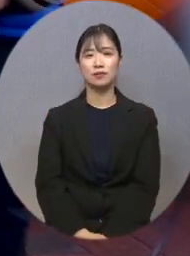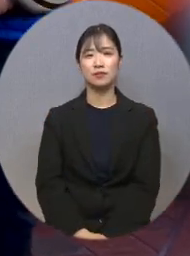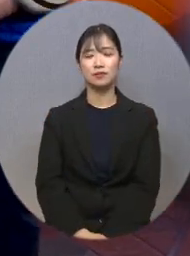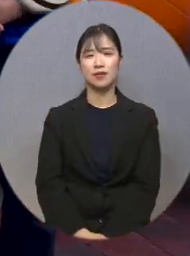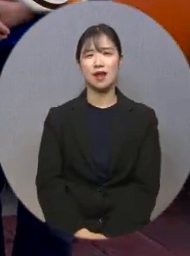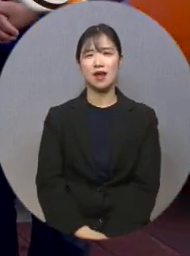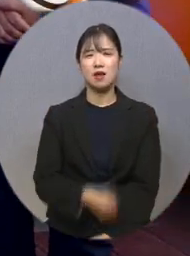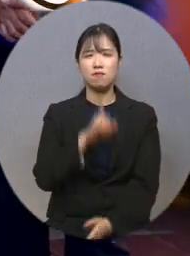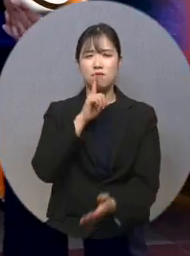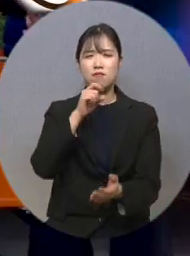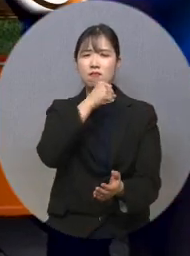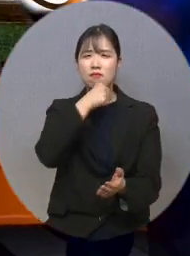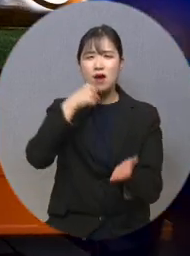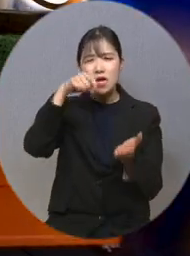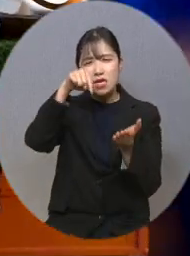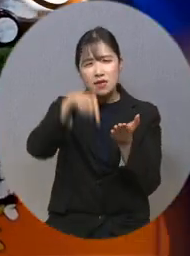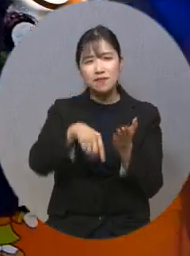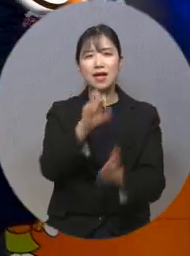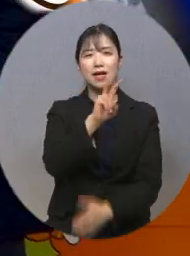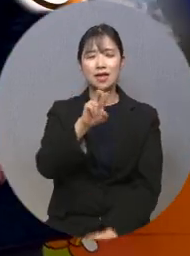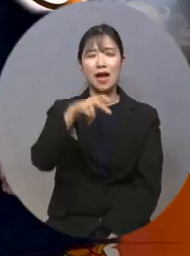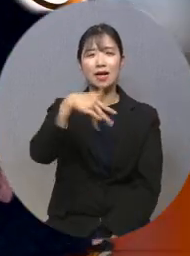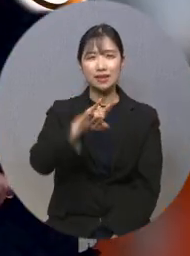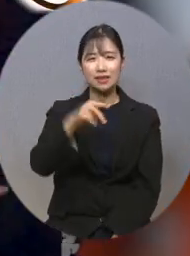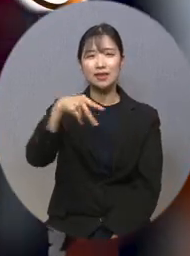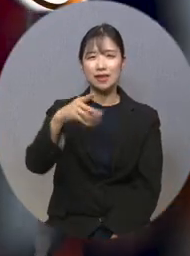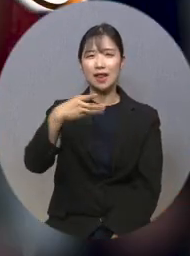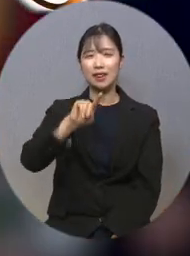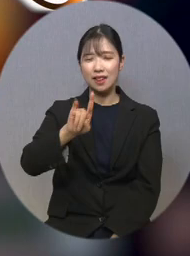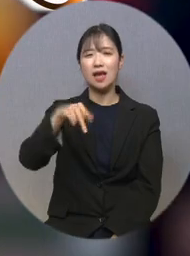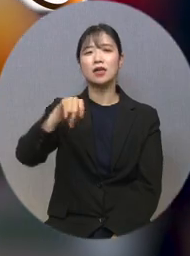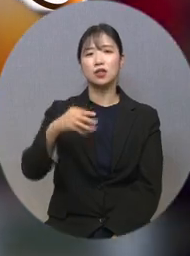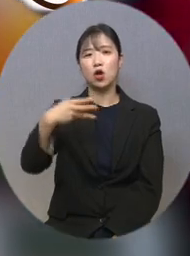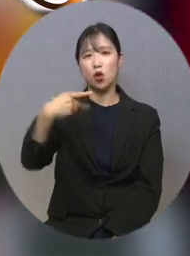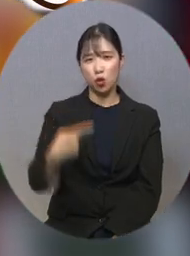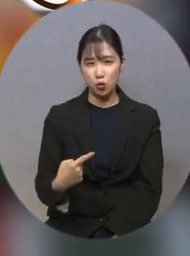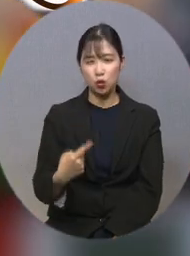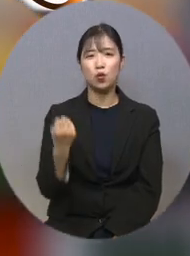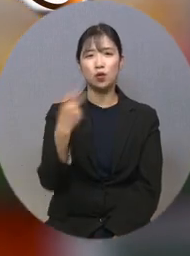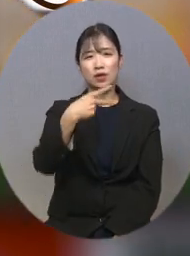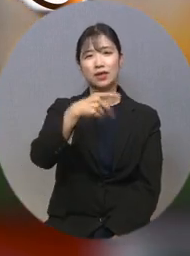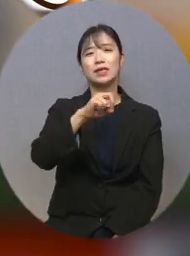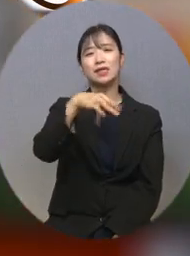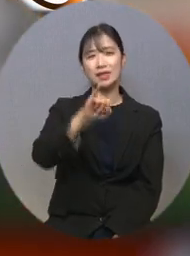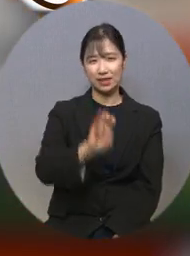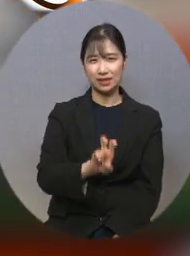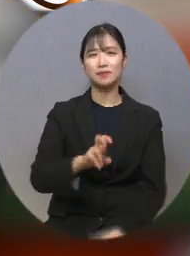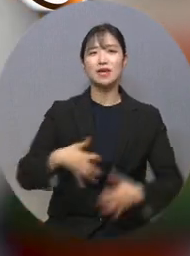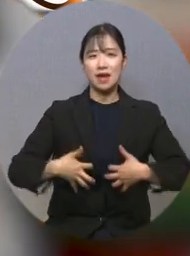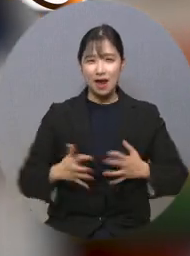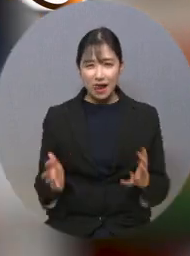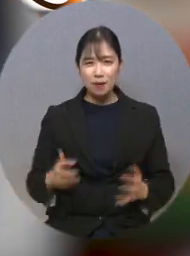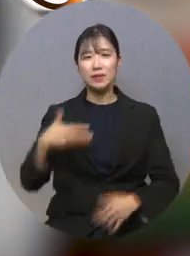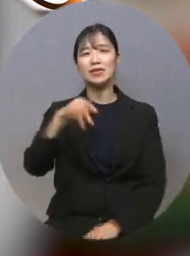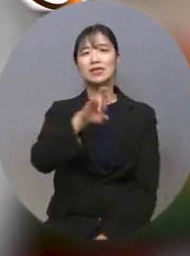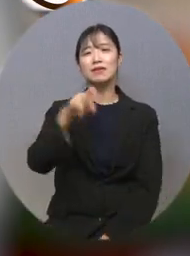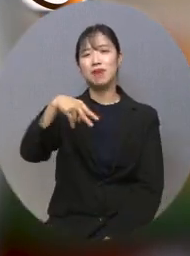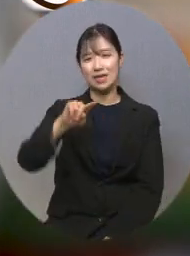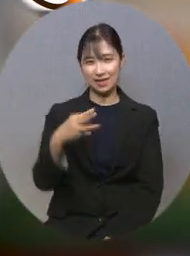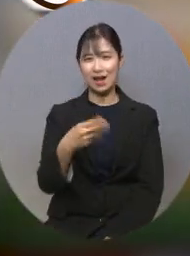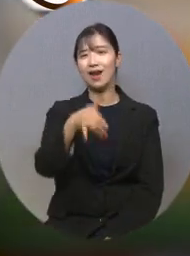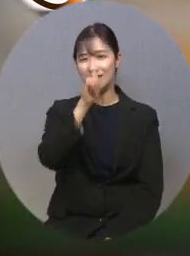깊은 맛이 나는 양지, 사태, 설도. 자, 감칠맛을 내는 등심, 갈비살, 치맛살